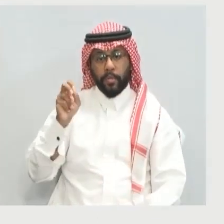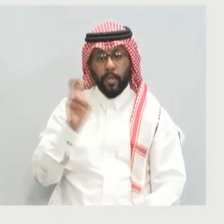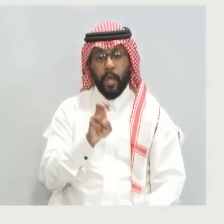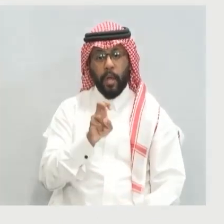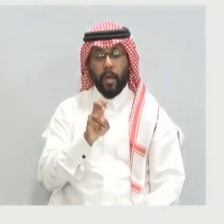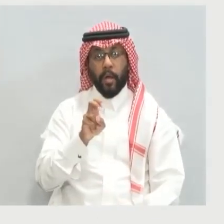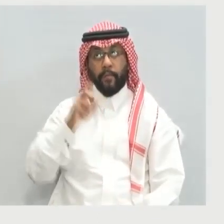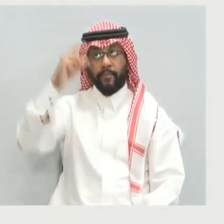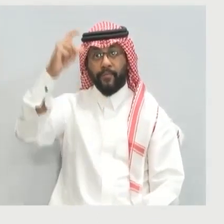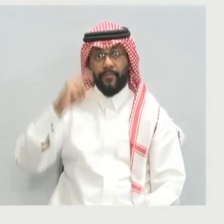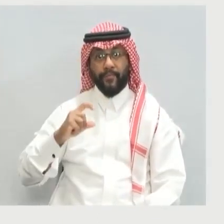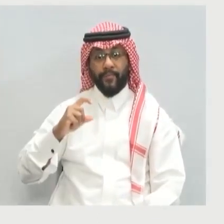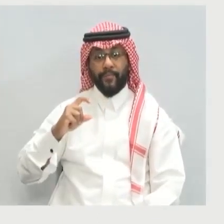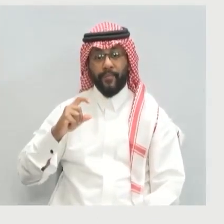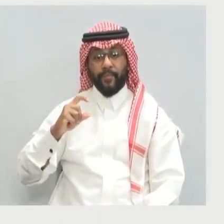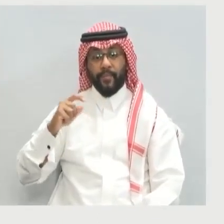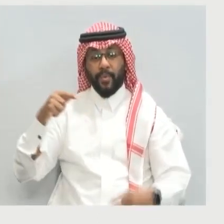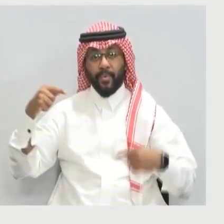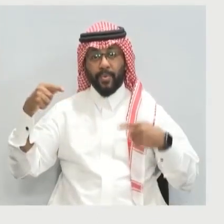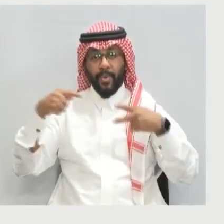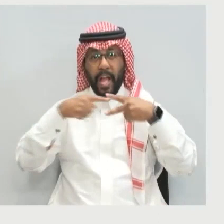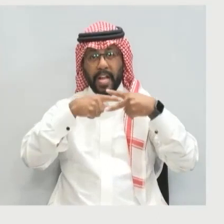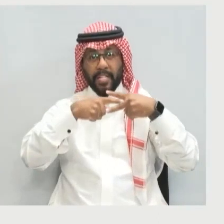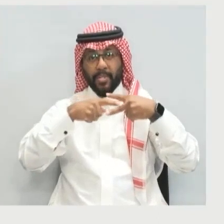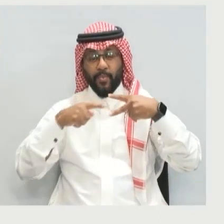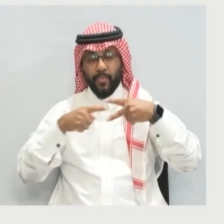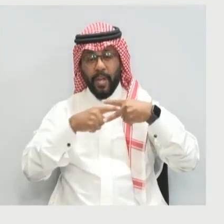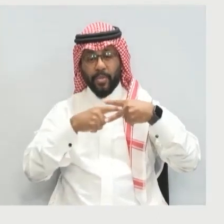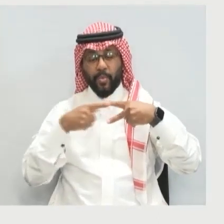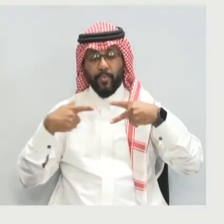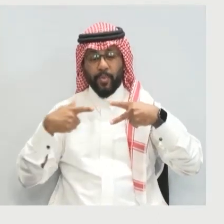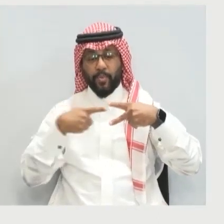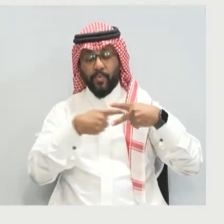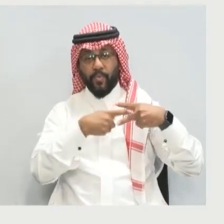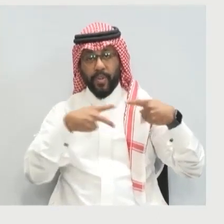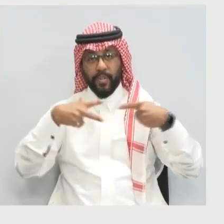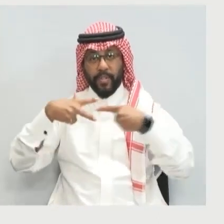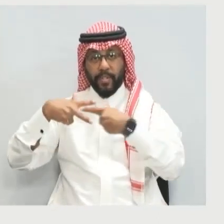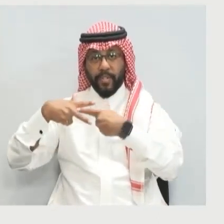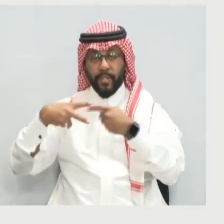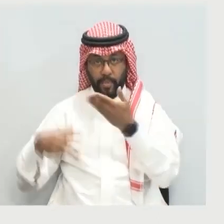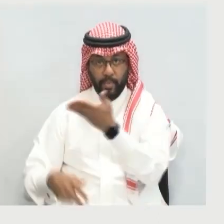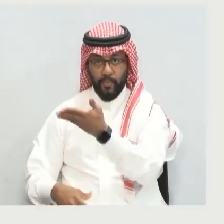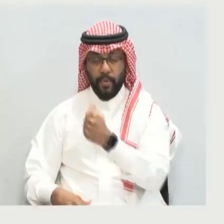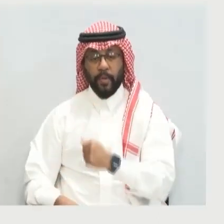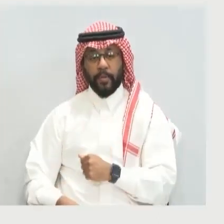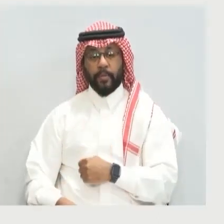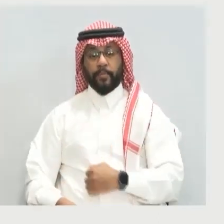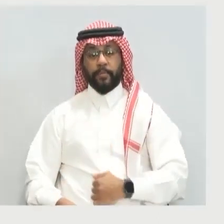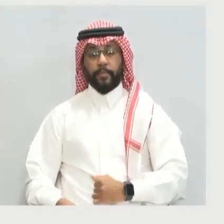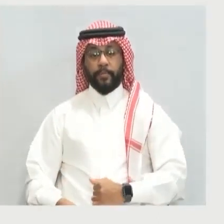ولاحظ هنا الاسهم طاقه التنشيط هنا في المتفاعلات لاحظ هنا في